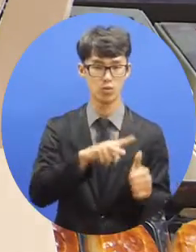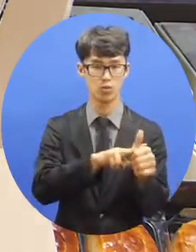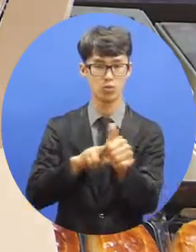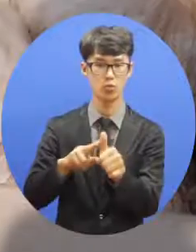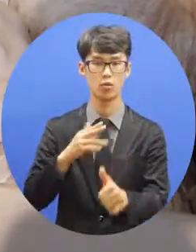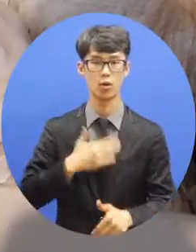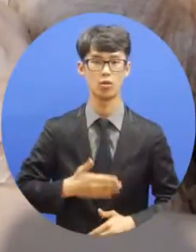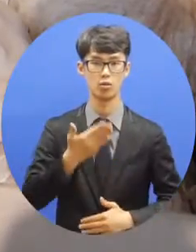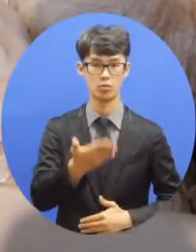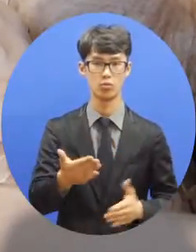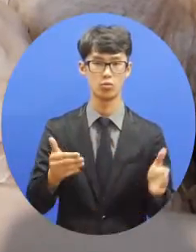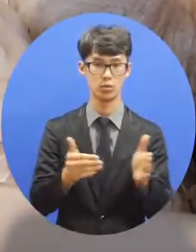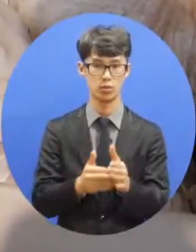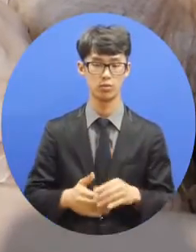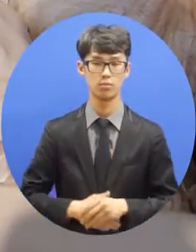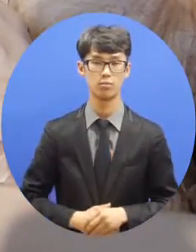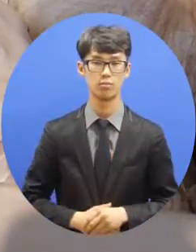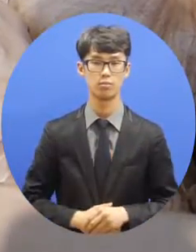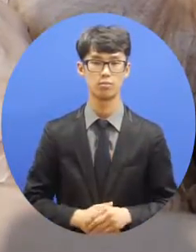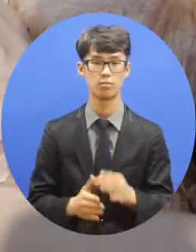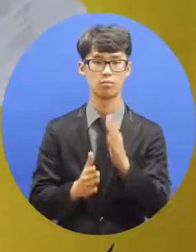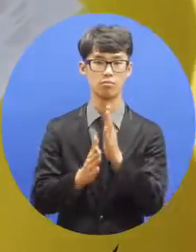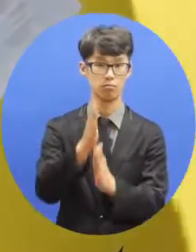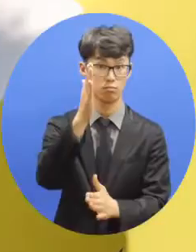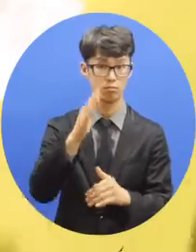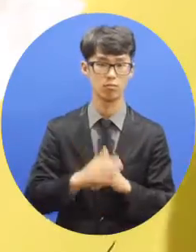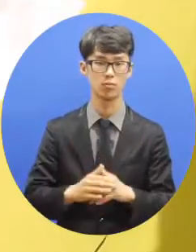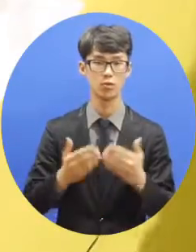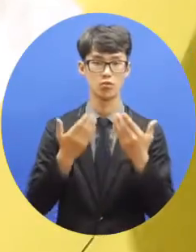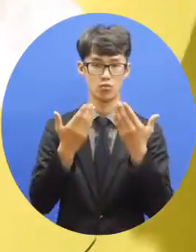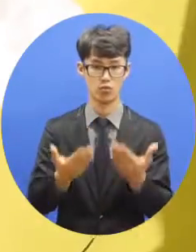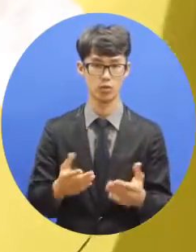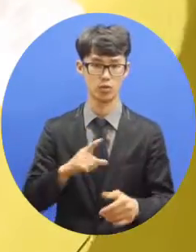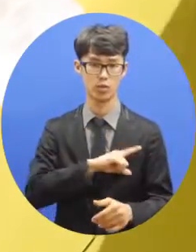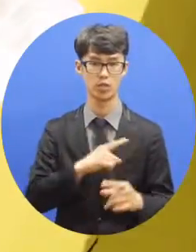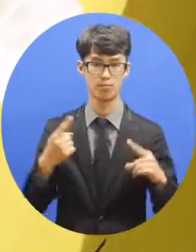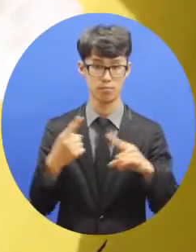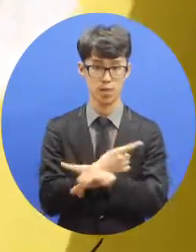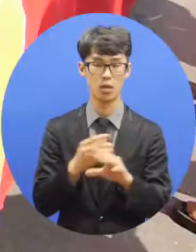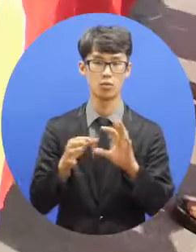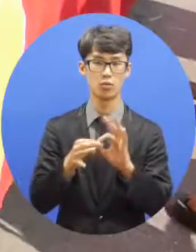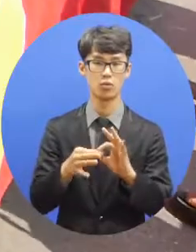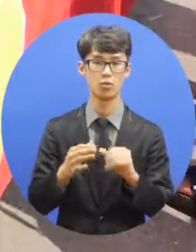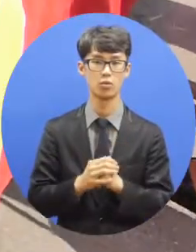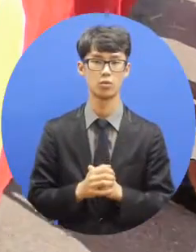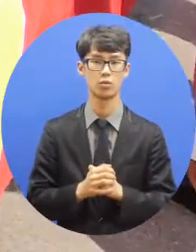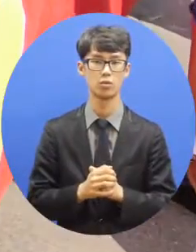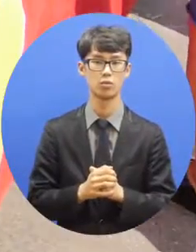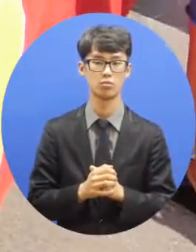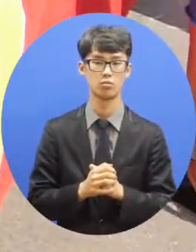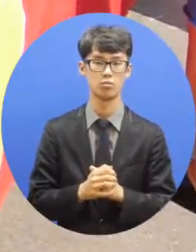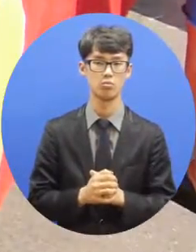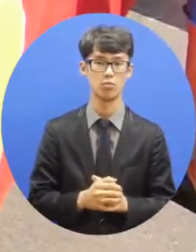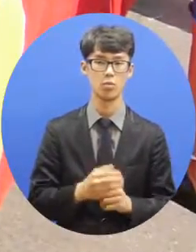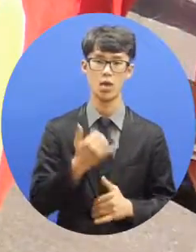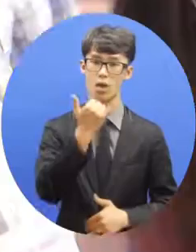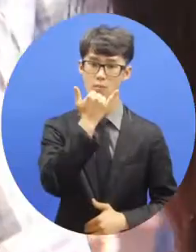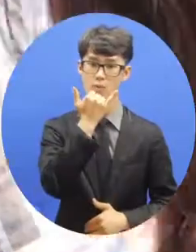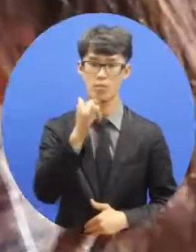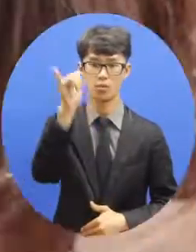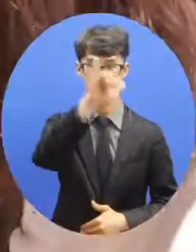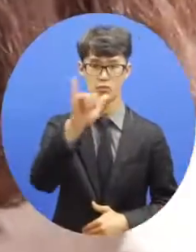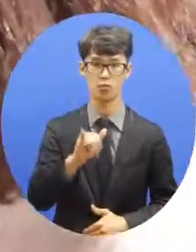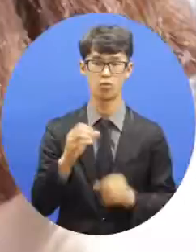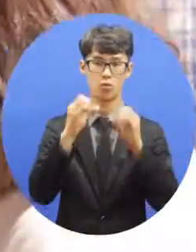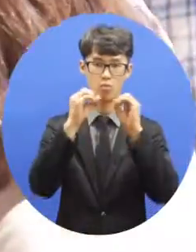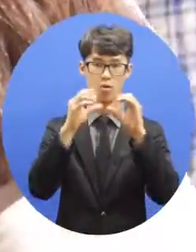등을 제공했는데요. 공주시는 이번 휴게소 명칭 변경을 통해 대표 특산물인 알밤을 전국적으로 알릴